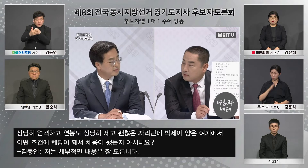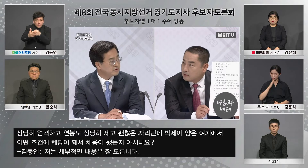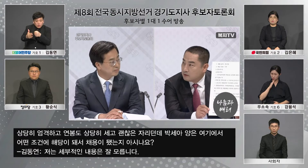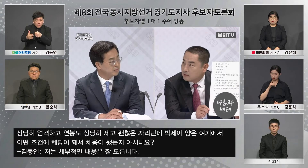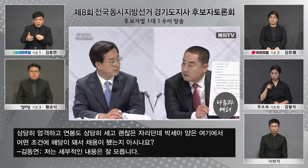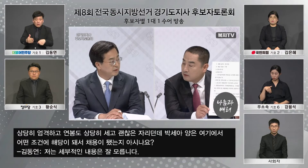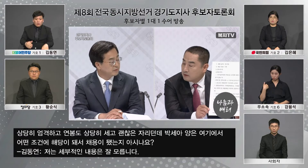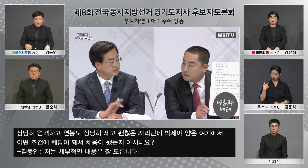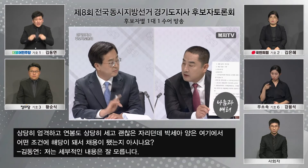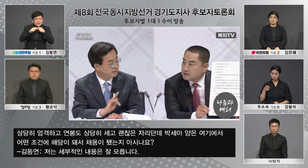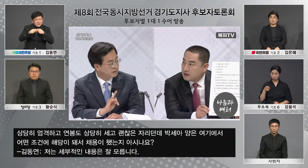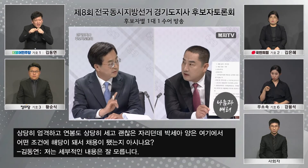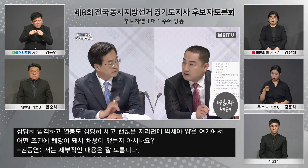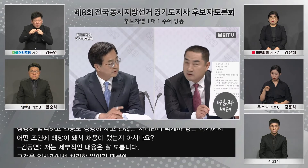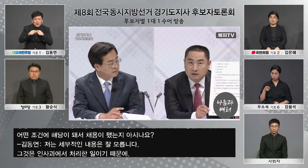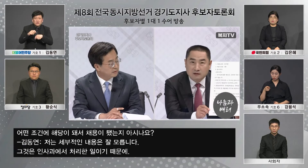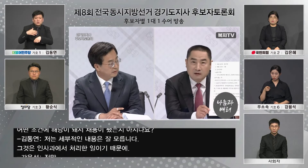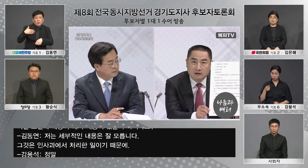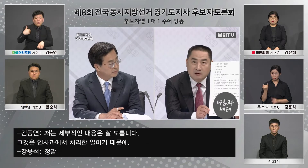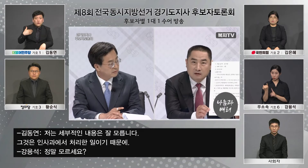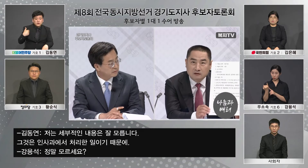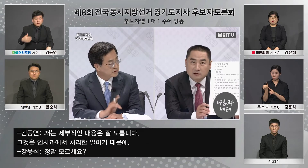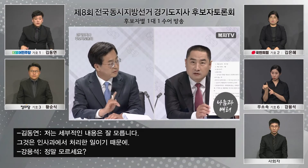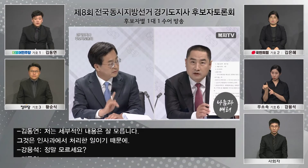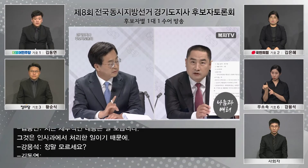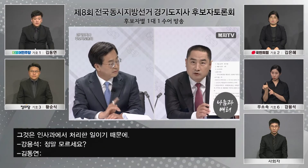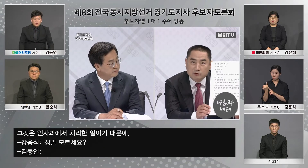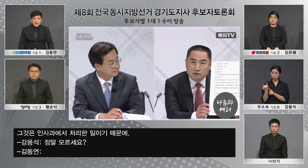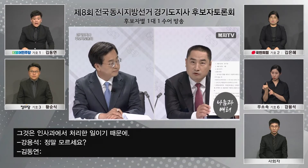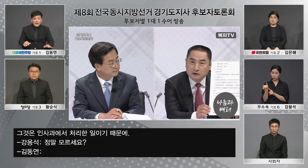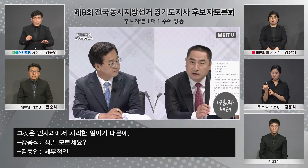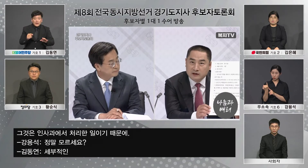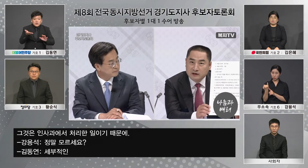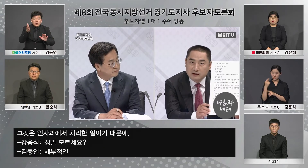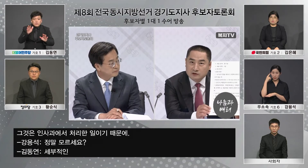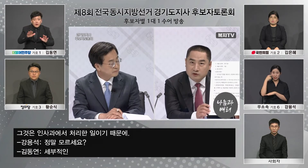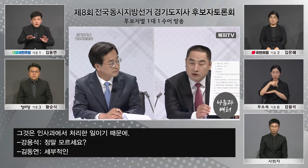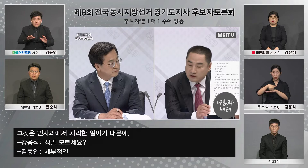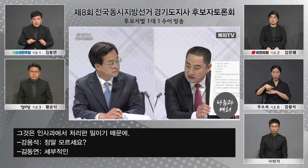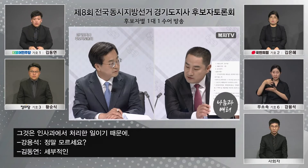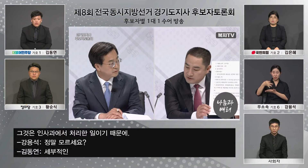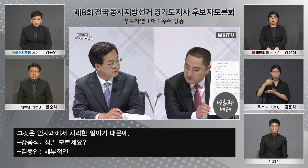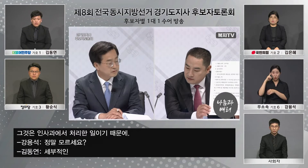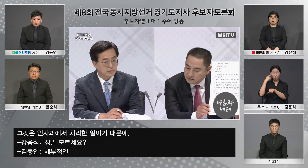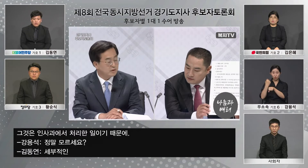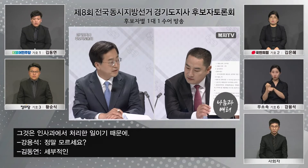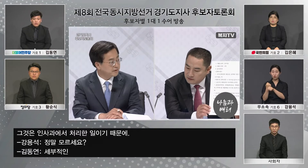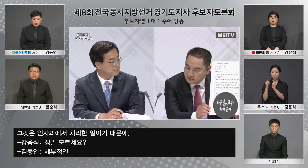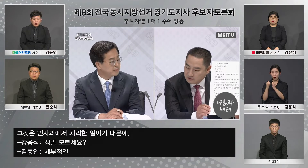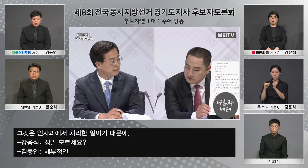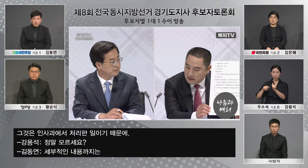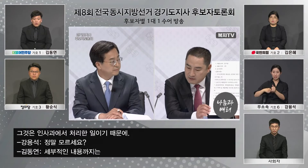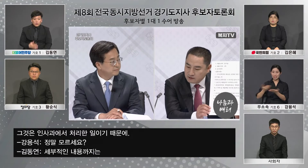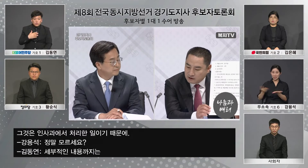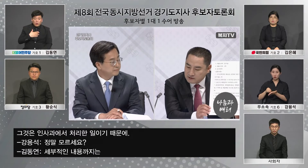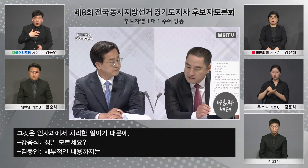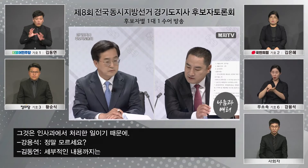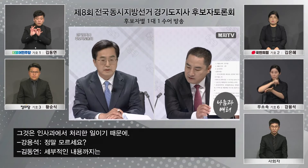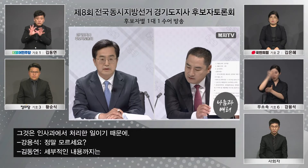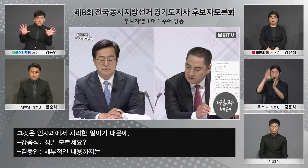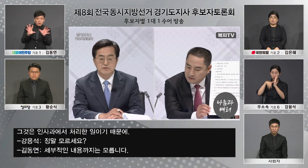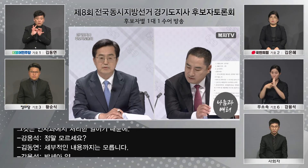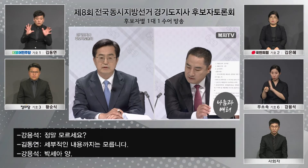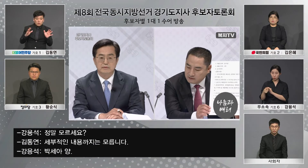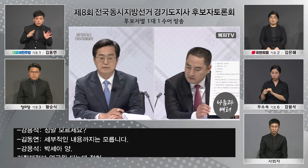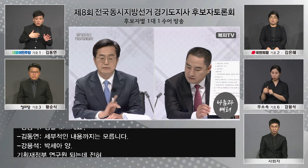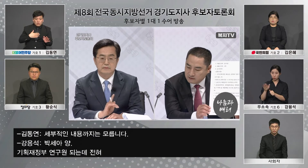세부적인 내용까지는 잘 모릅니다. 그렇지만 박세아 양 그렇지만 기획재정부 연구원 되는데 전혀 관여 안 하셨어요? 전혀 관여 안 했습니다. 한마디도 안 하셨어요?